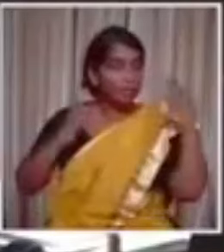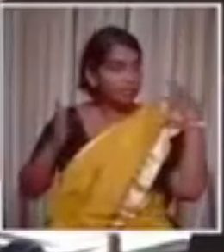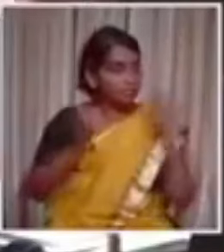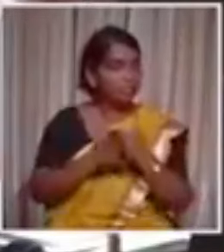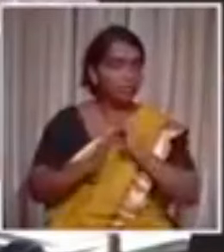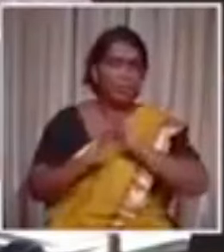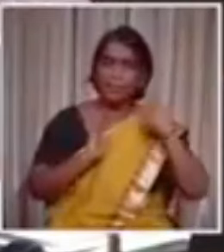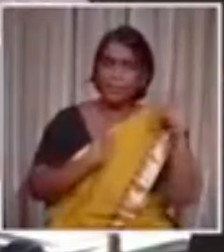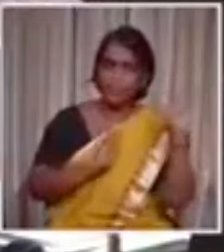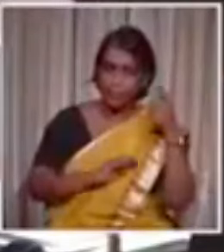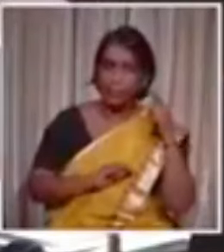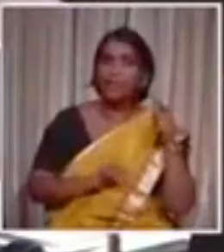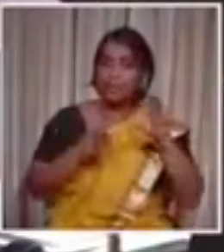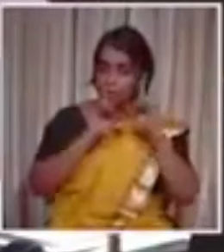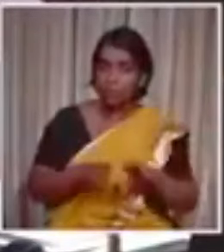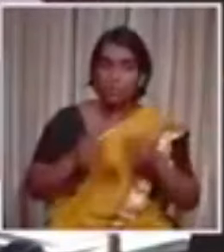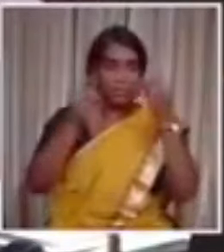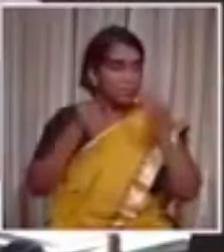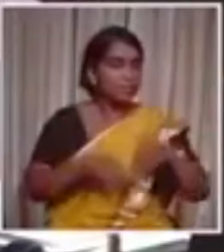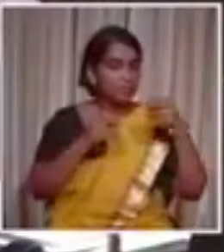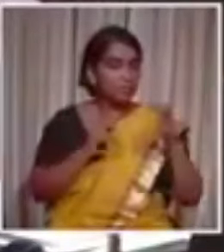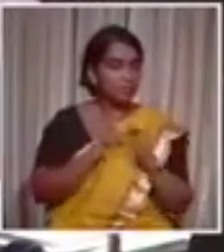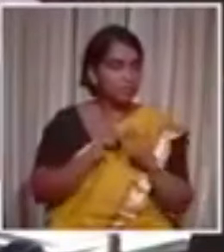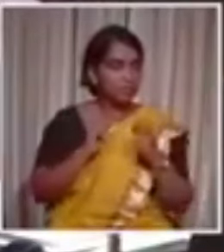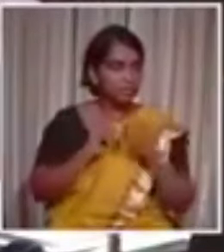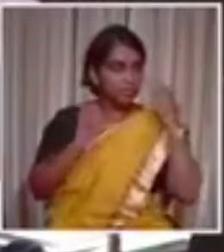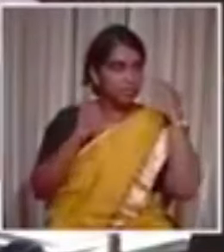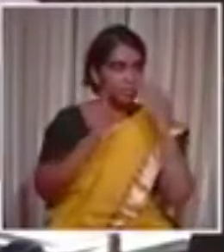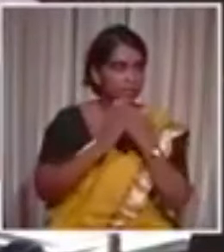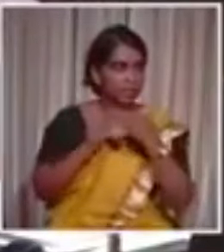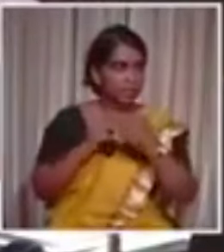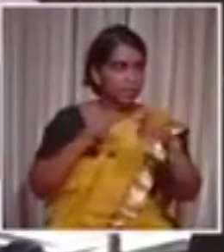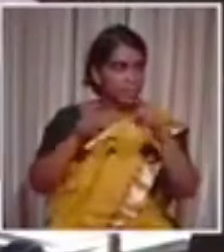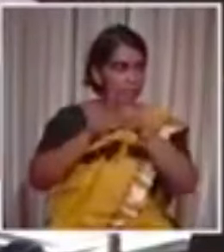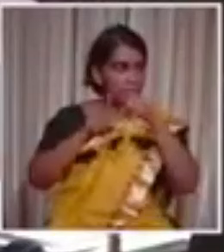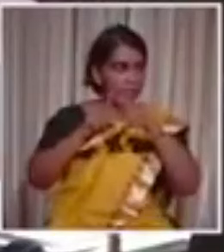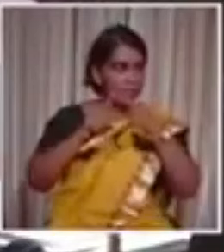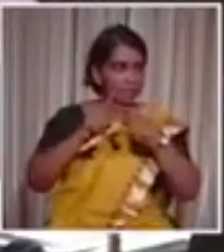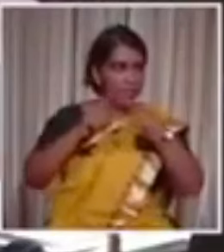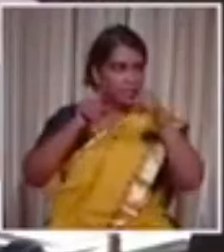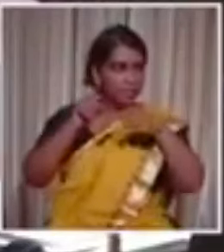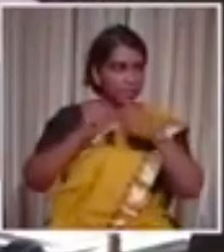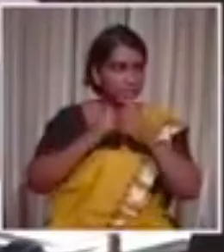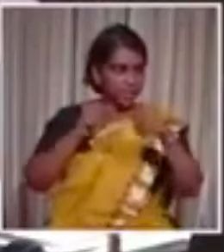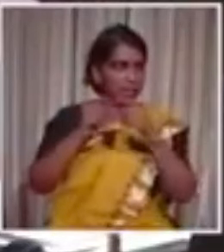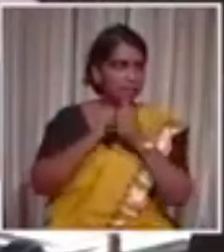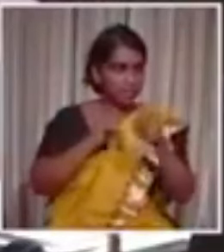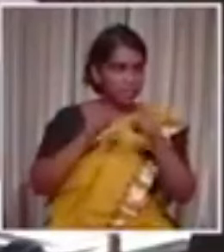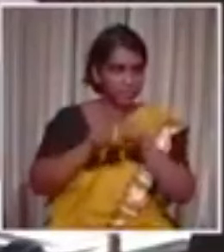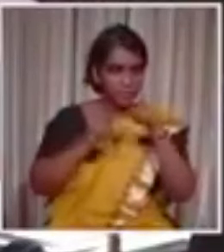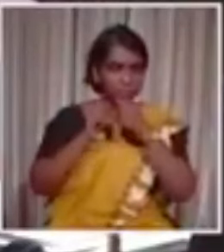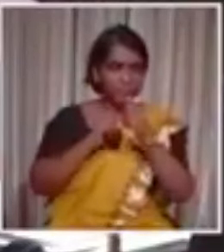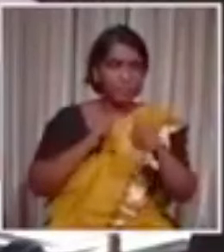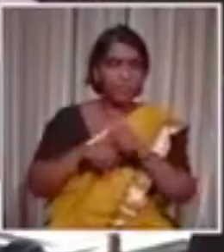තැනකම මෙවැනි කඩා වැටෙන අර්බුදයකදී ඒ කඩා වට්ටන්න දායක වූ අය විසින් කඩා වැට්ටීම